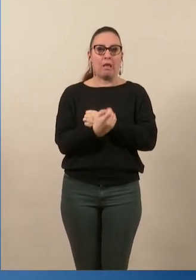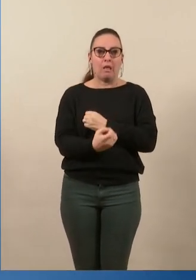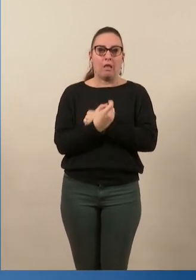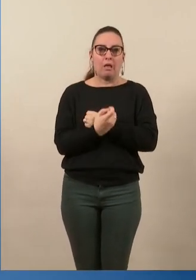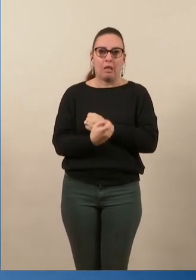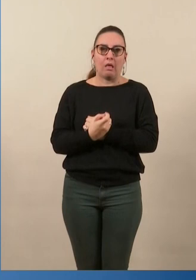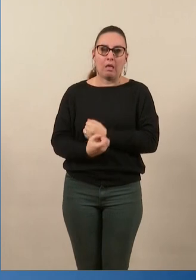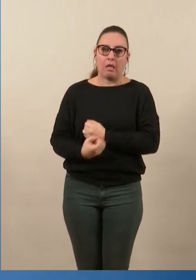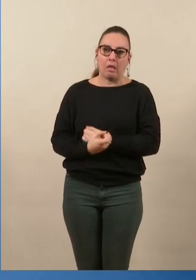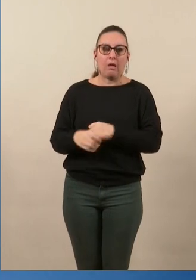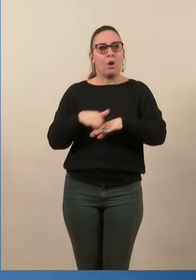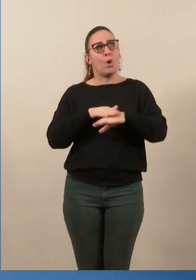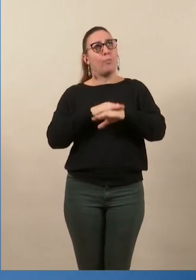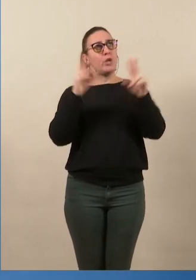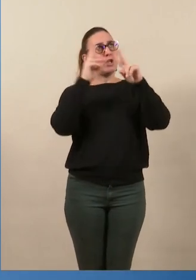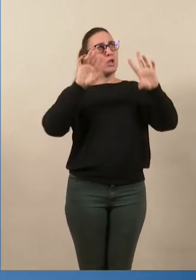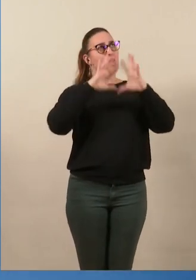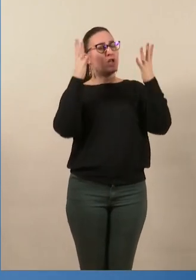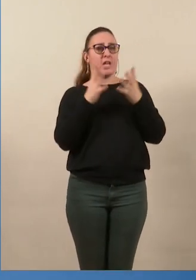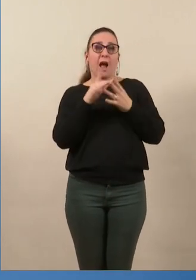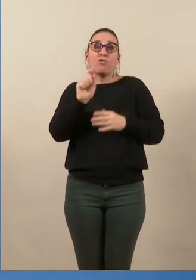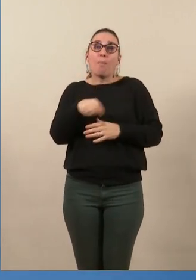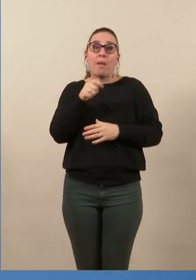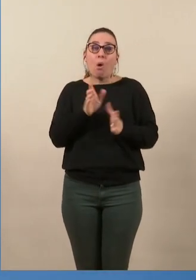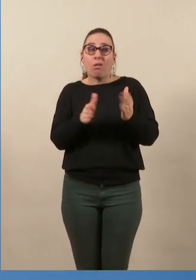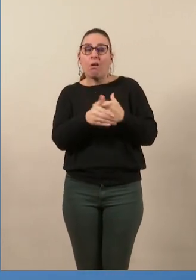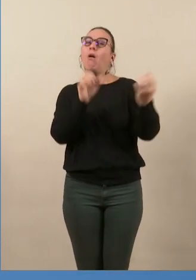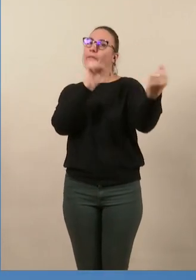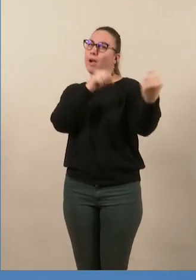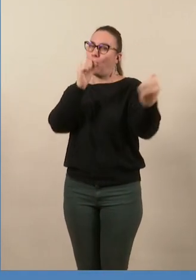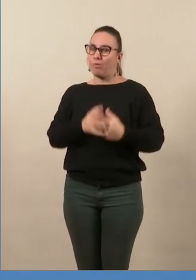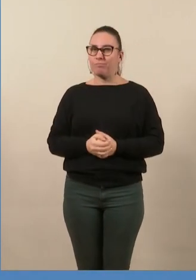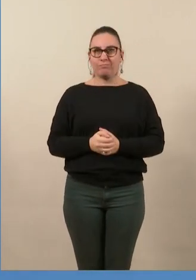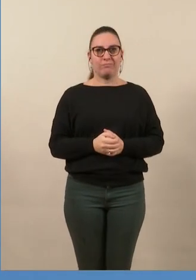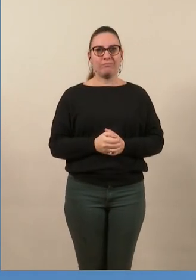sur une politique qui globalement fait consensus normalement